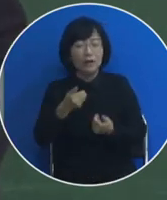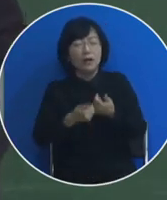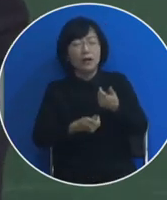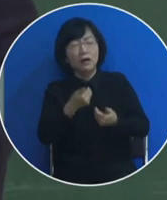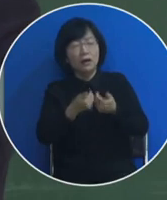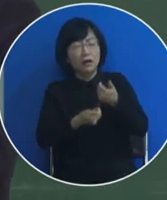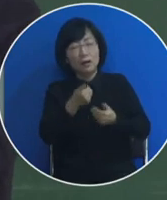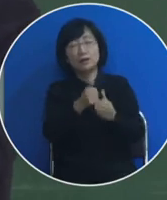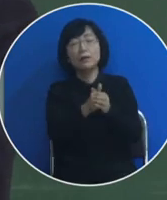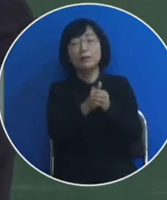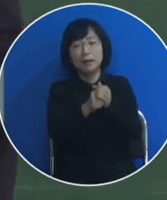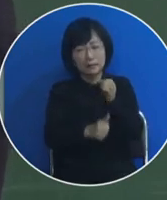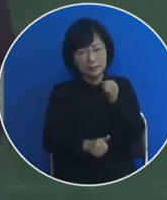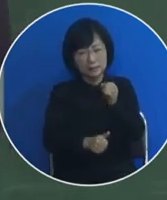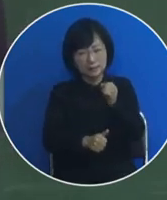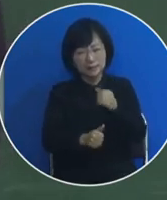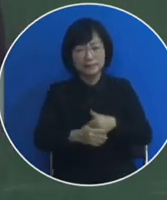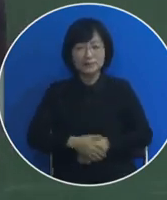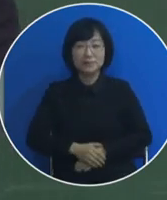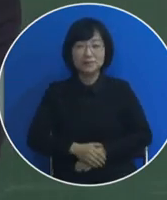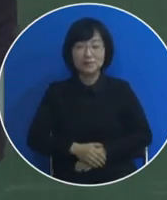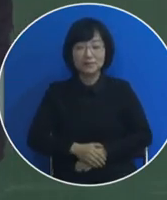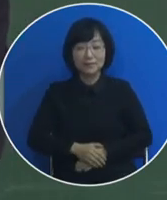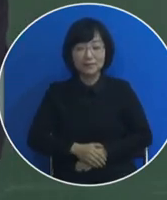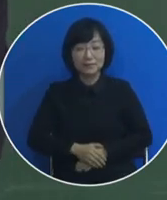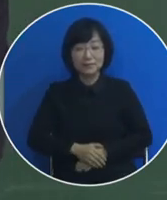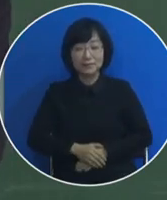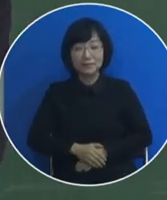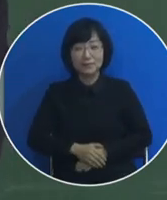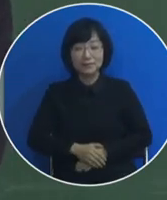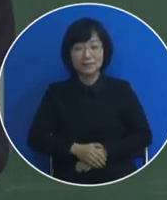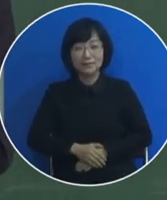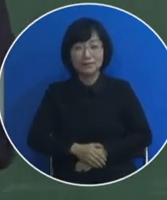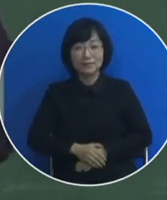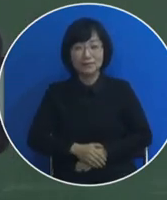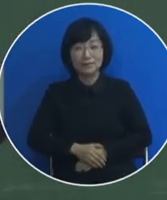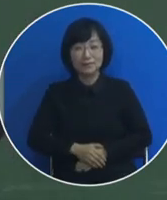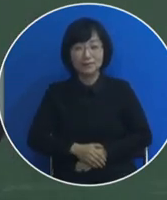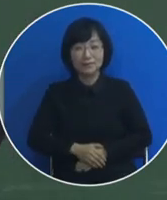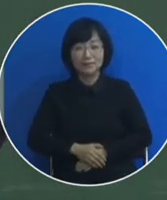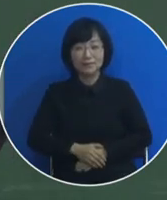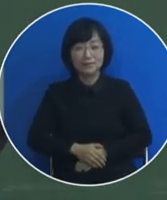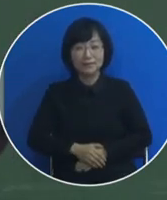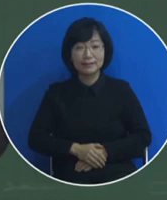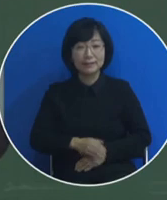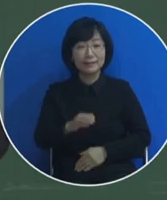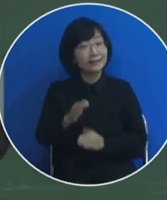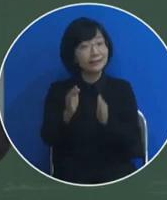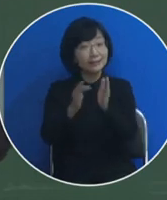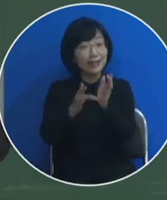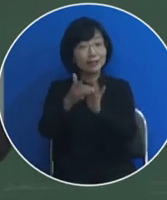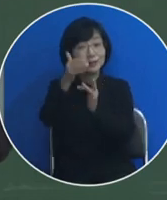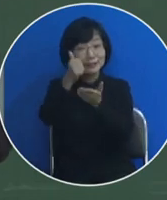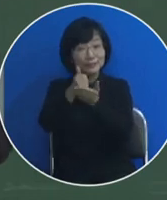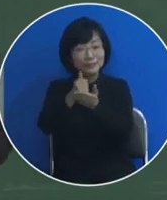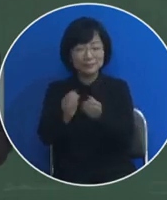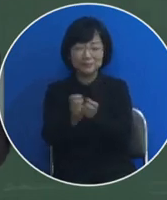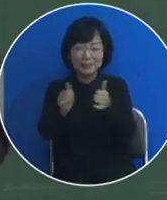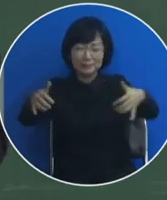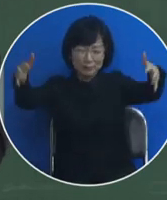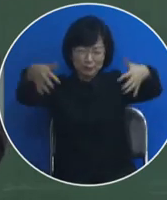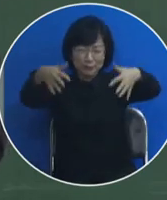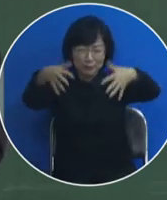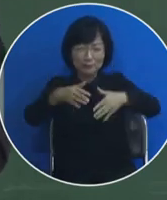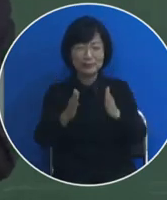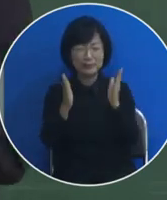보는지 몰라요. 진짜로 여러분이 기도한다면요. 기도 제목도 예수님 기도 제목 가르치지 않았어요. That if you lose hold of fundamentals, you'd waste